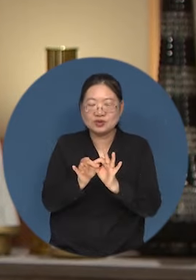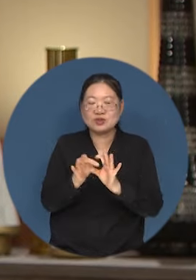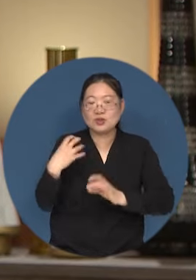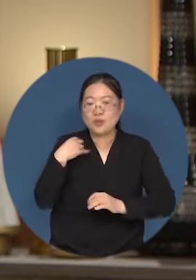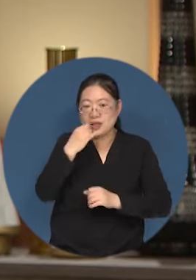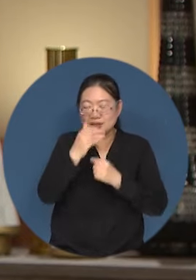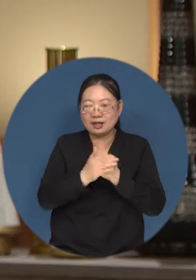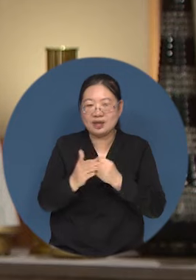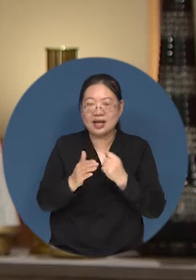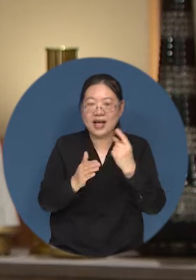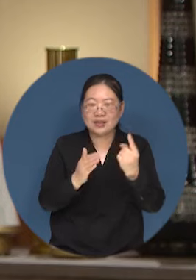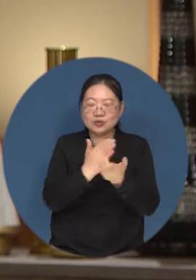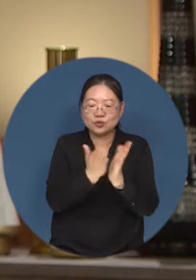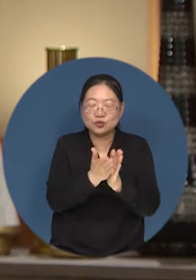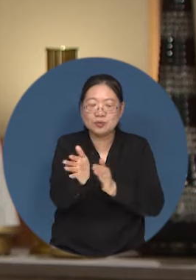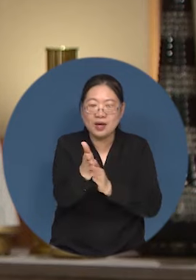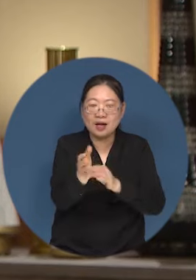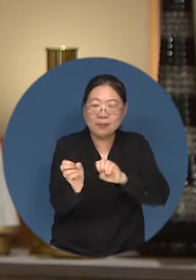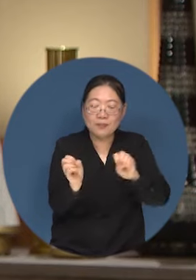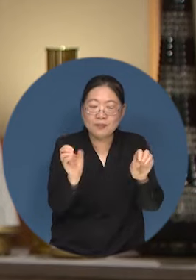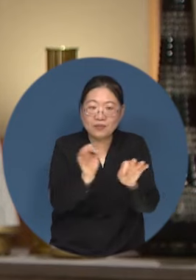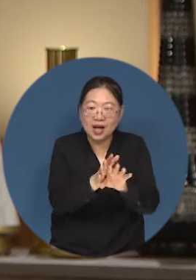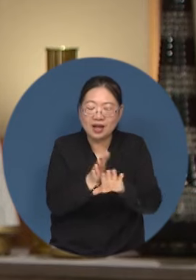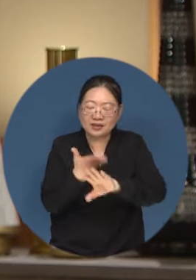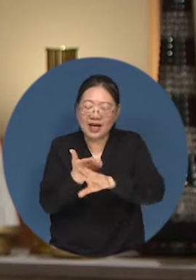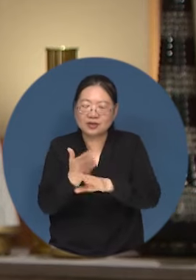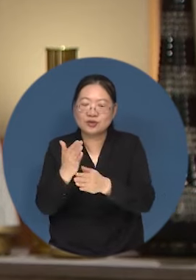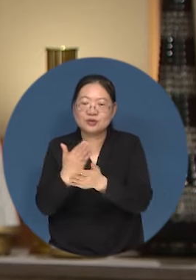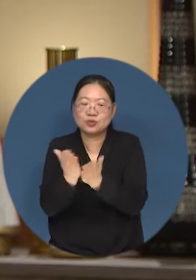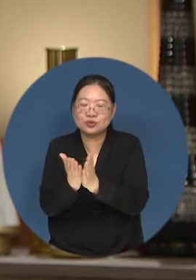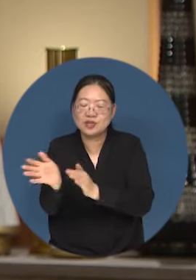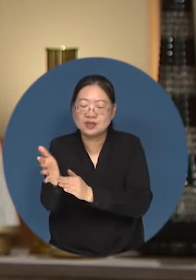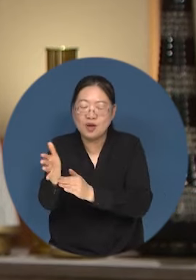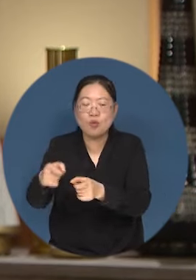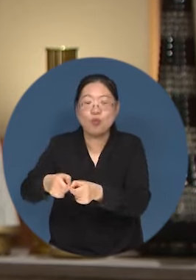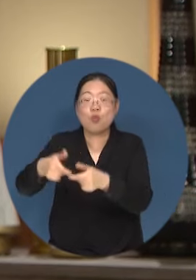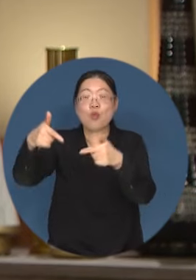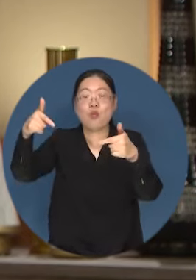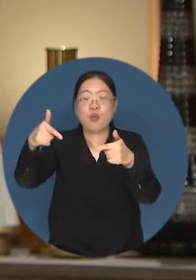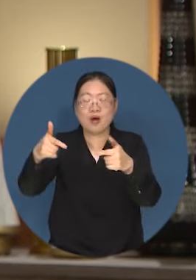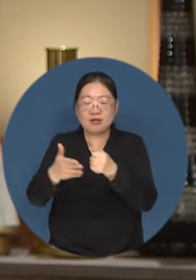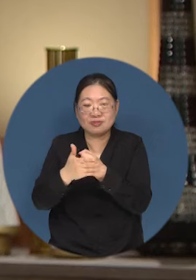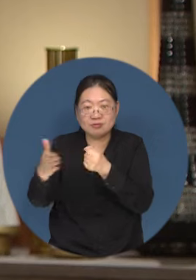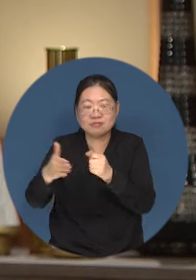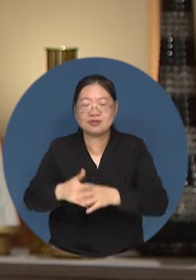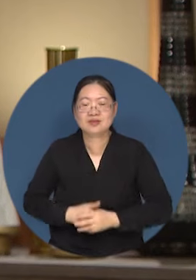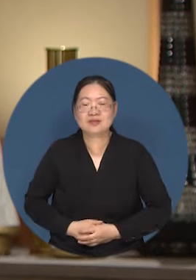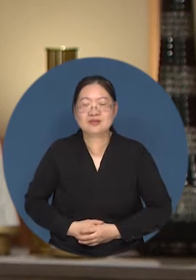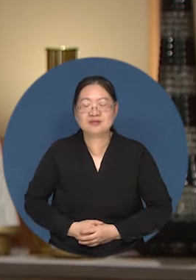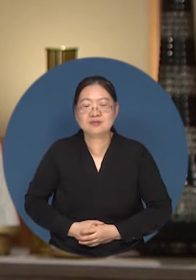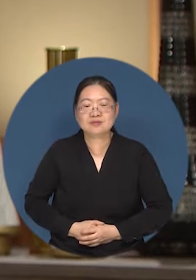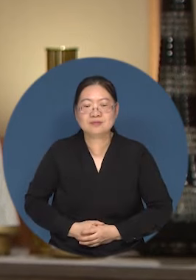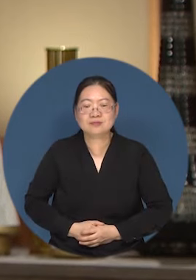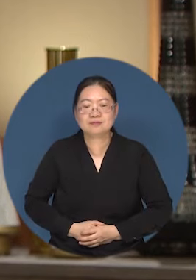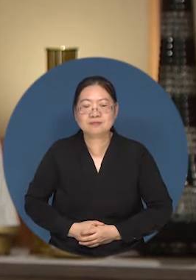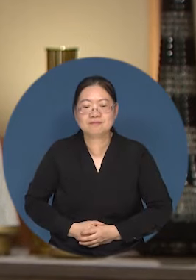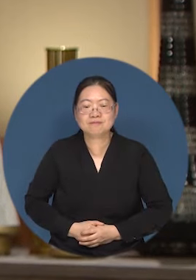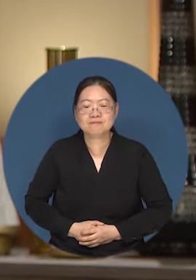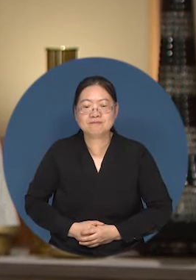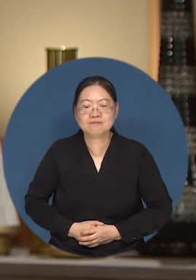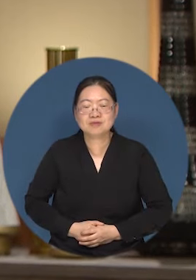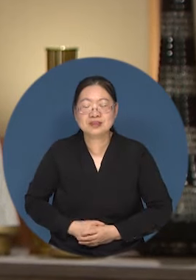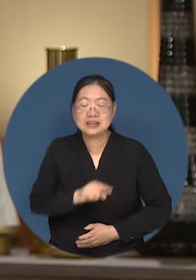그래서 한 종이 사라지게 되면 다른 종의 개체수가 갑자기 늘어나게 되고. 맞아요. 그런 현상이 나타나기 때문에 그거를